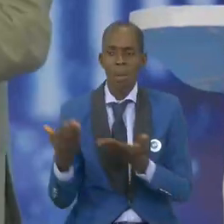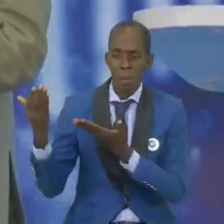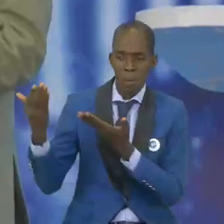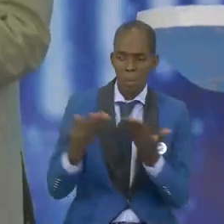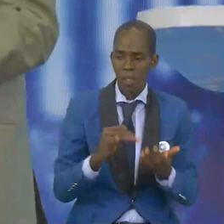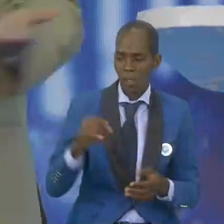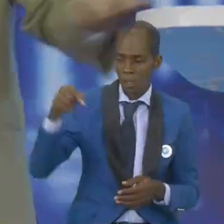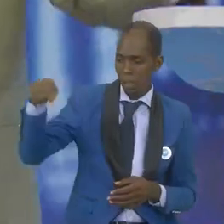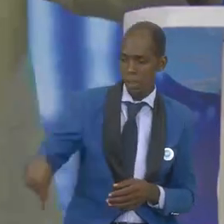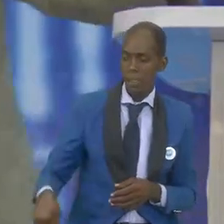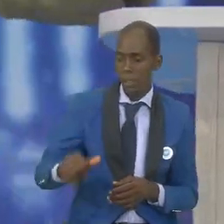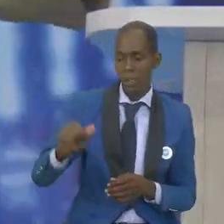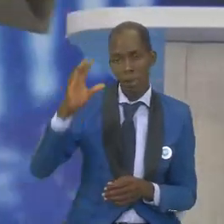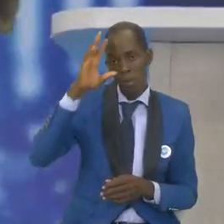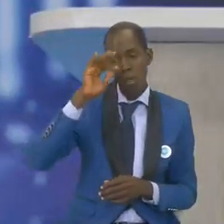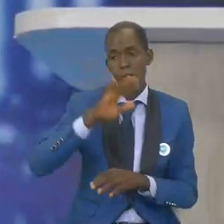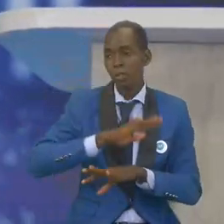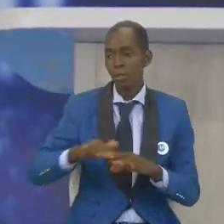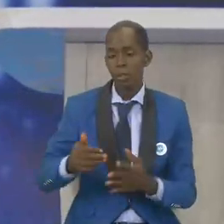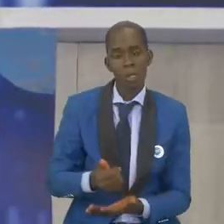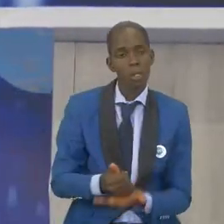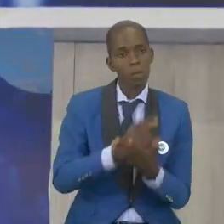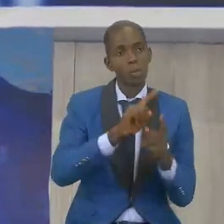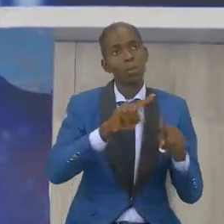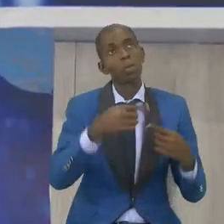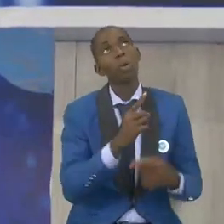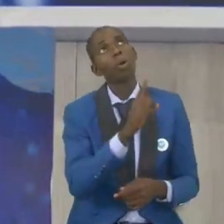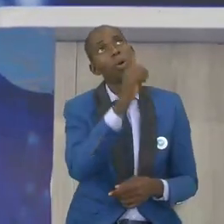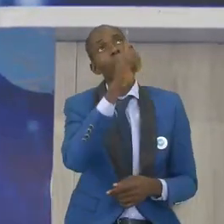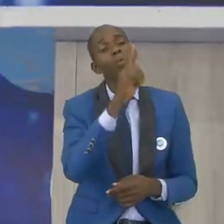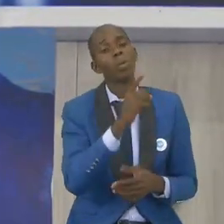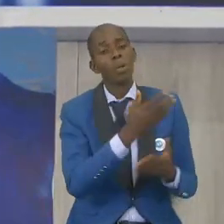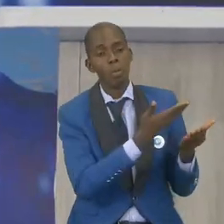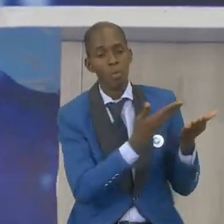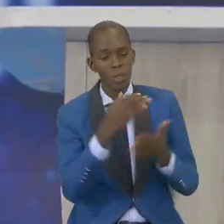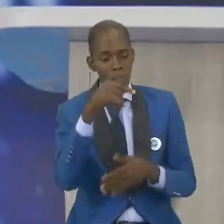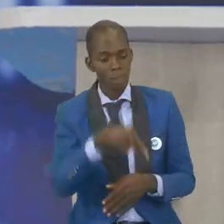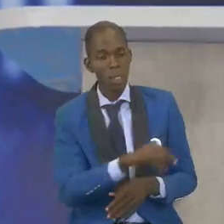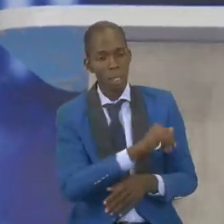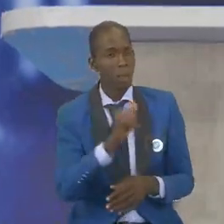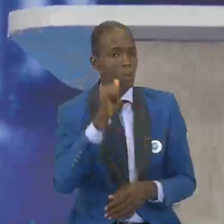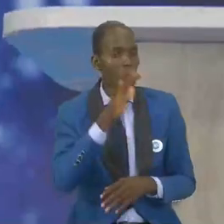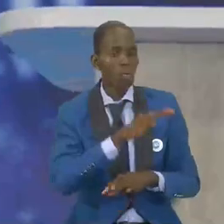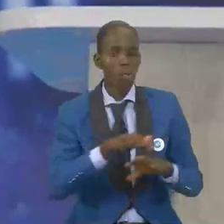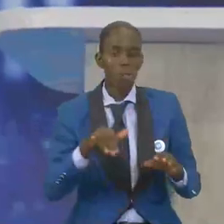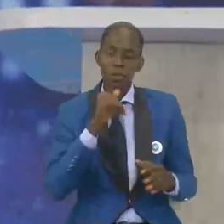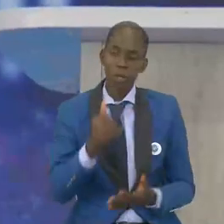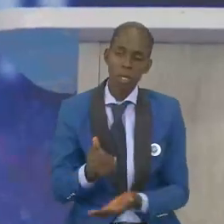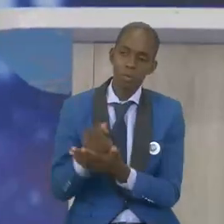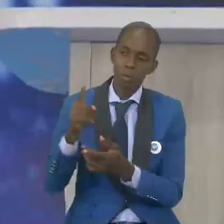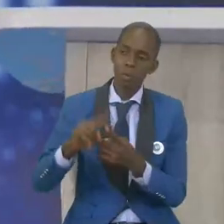leurs actions, ces gens-là. Et si maintenant, et si l'homme ne t'élève pas, et